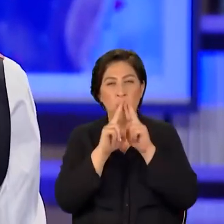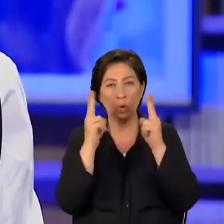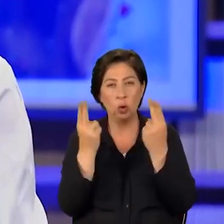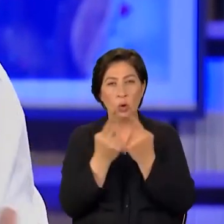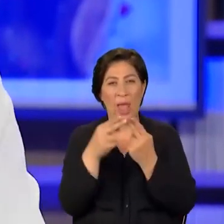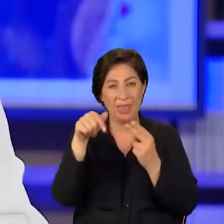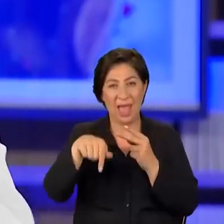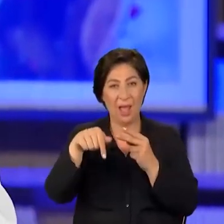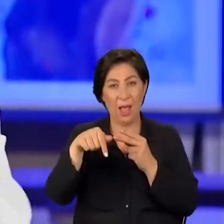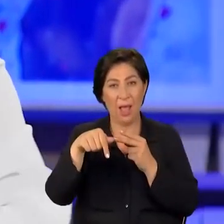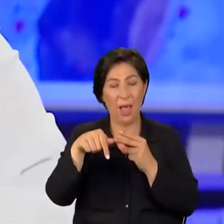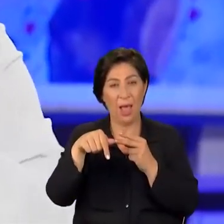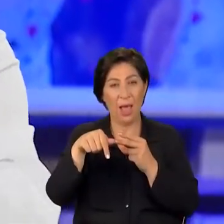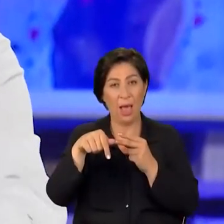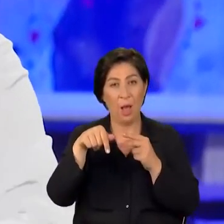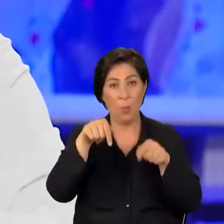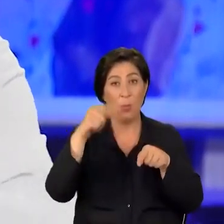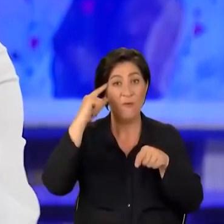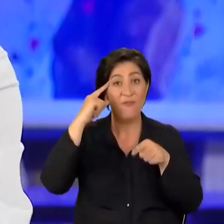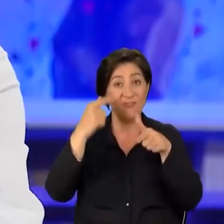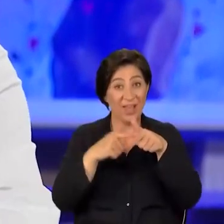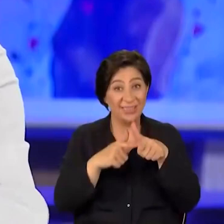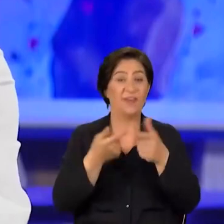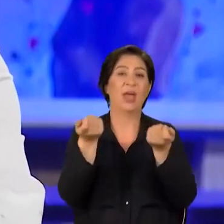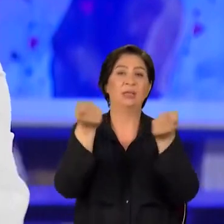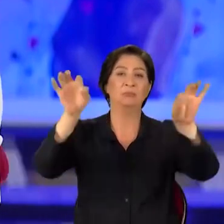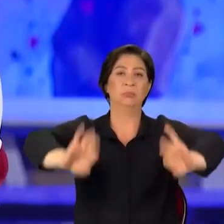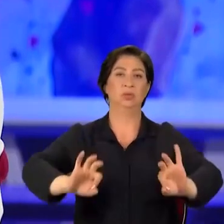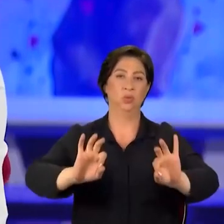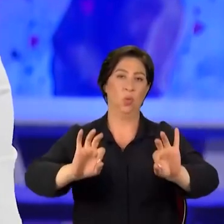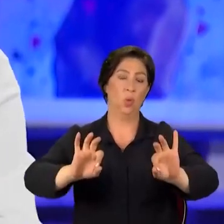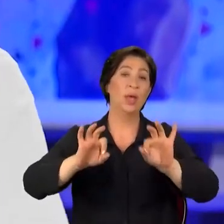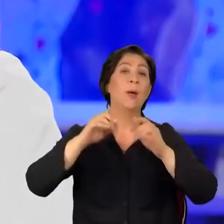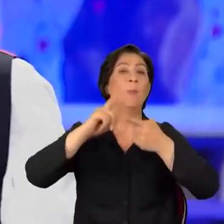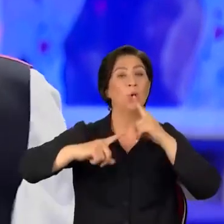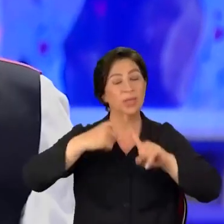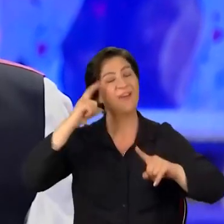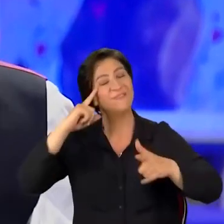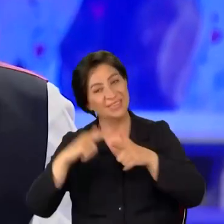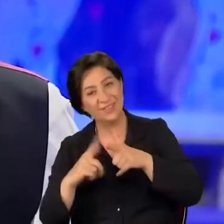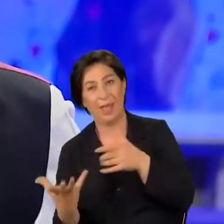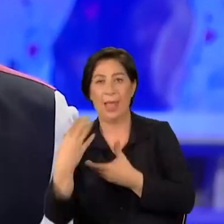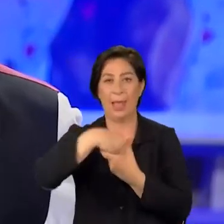dünyada bu felsefe yürürlüğe konuluyor. Felsefe ve siyaset işte